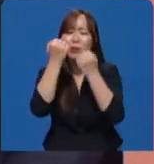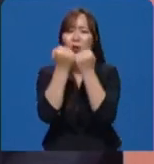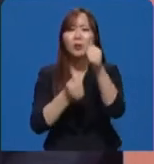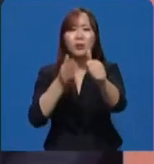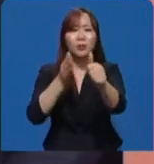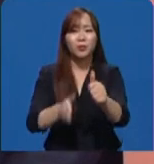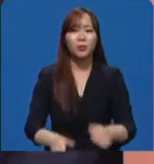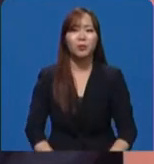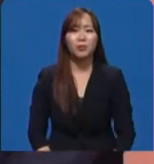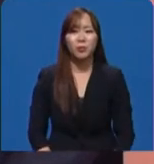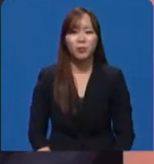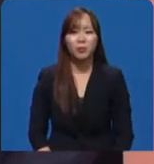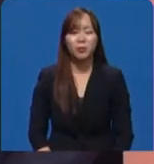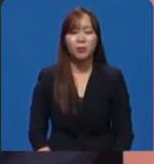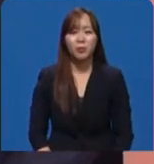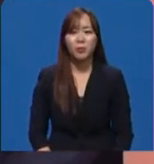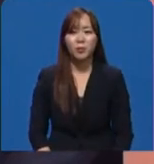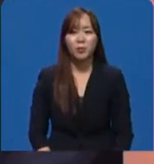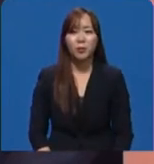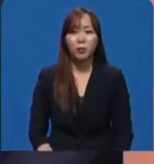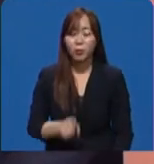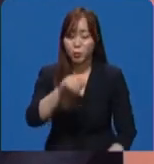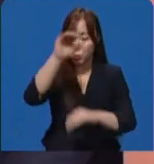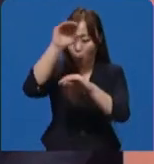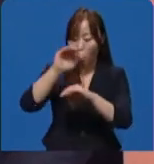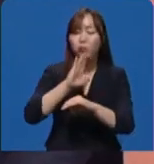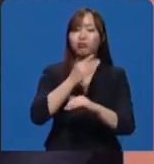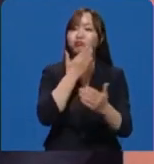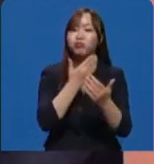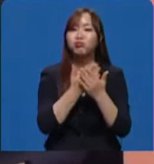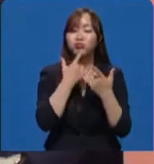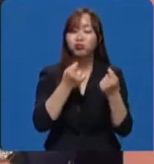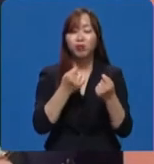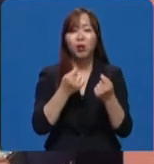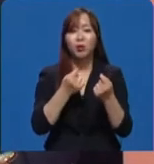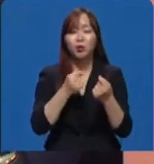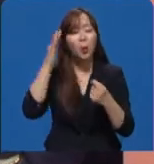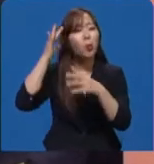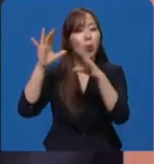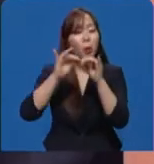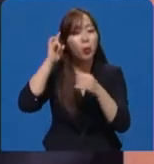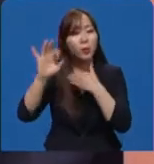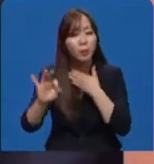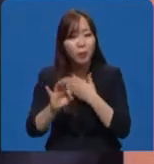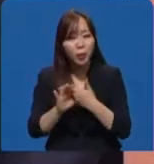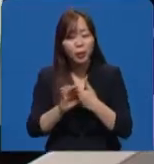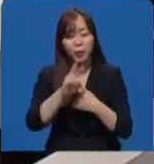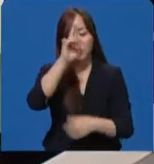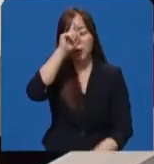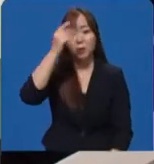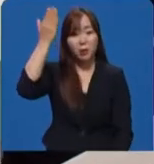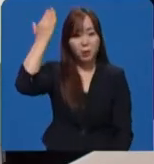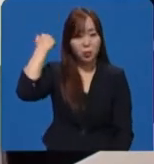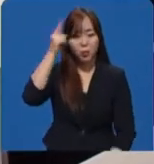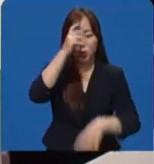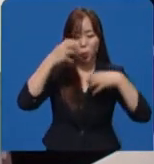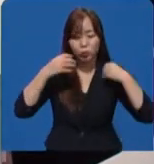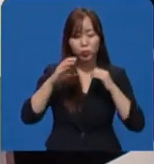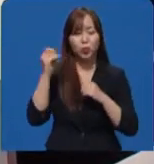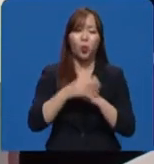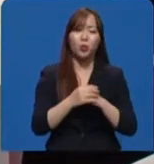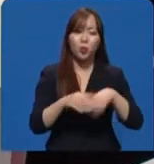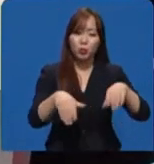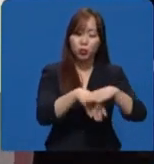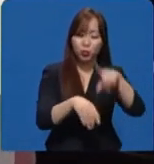설명을 좀 해주셨으면 합니다. 네, 중요한 점을 지적해 네. 주셨고 공감합니다. 네. 왜냐하면 박근혜 정부나 문재인